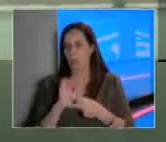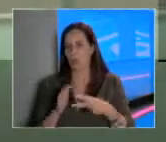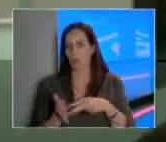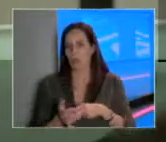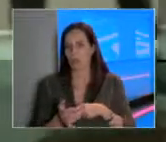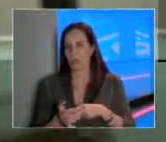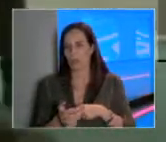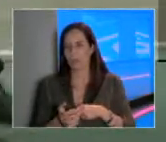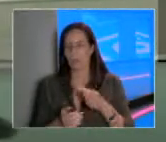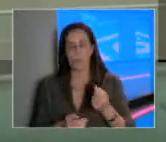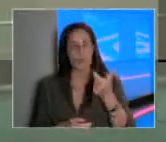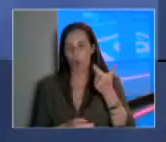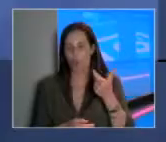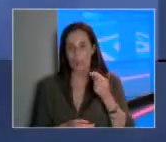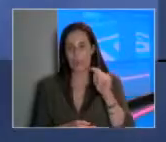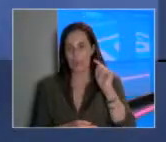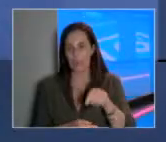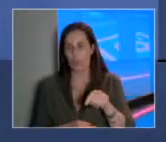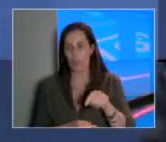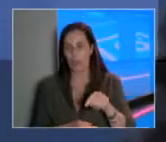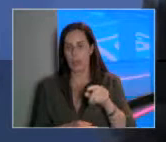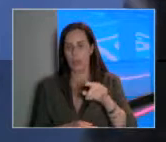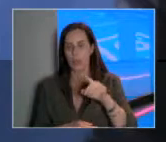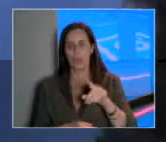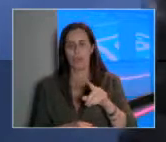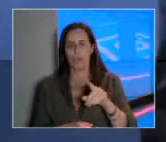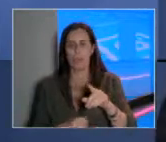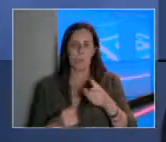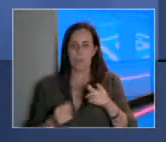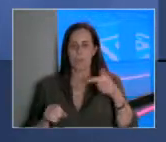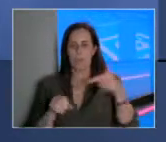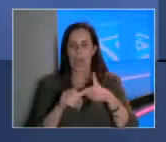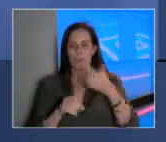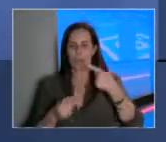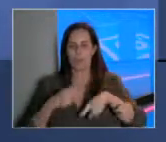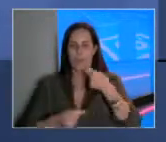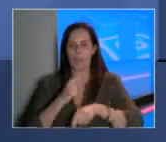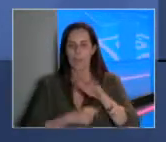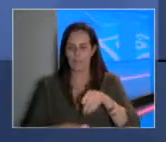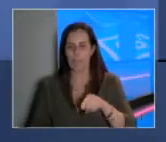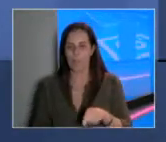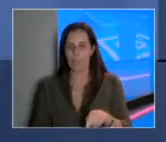הזאת. הם בקושי הגיעו לבחריין כשהייתה ועידה כלכלית, נכון. וגם כש...